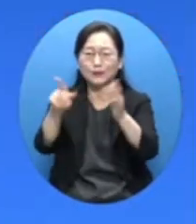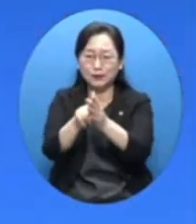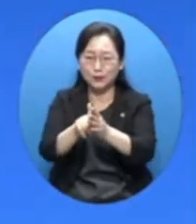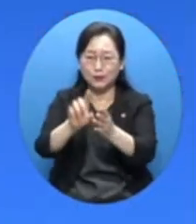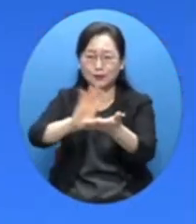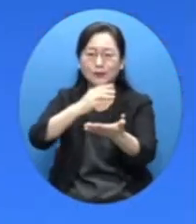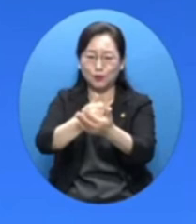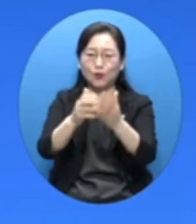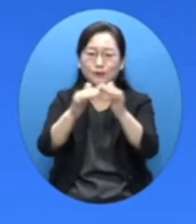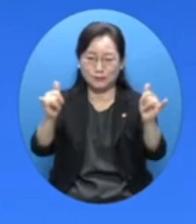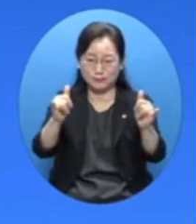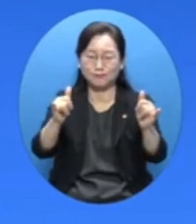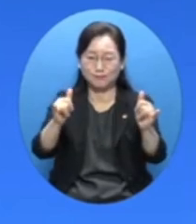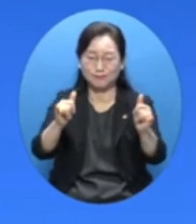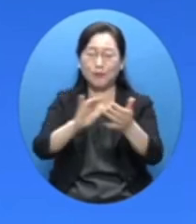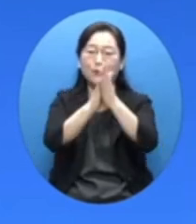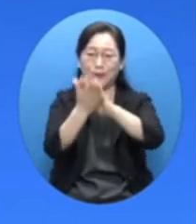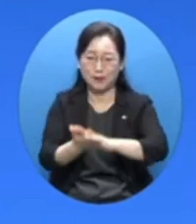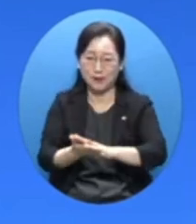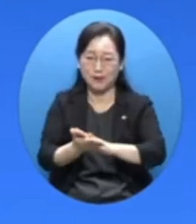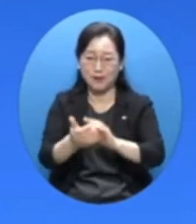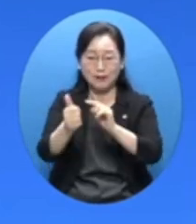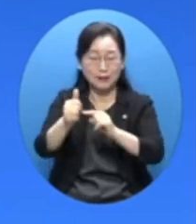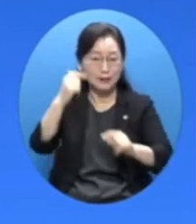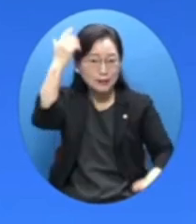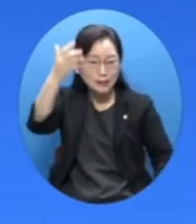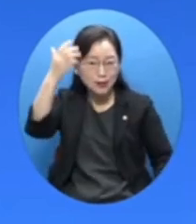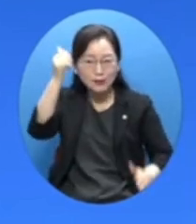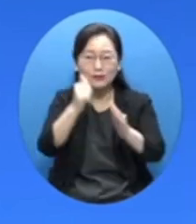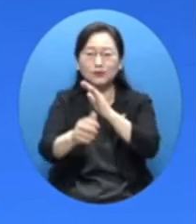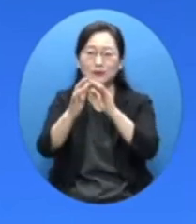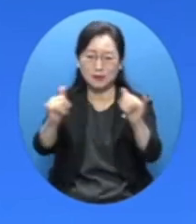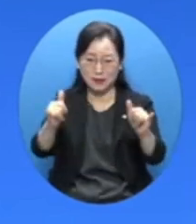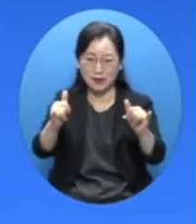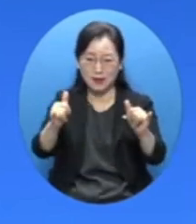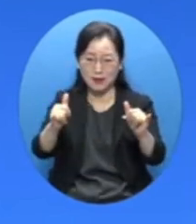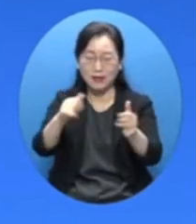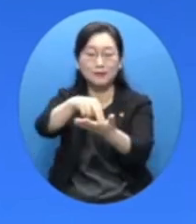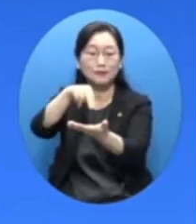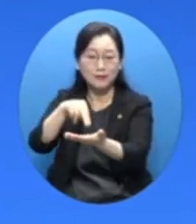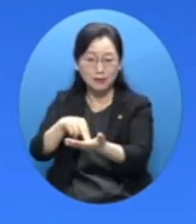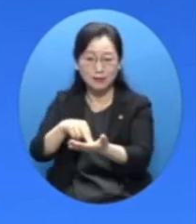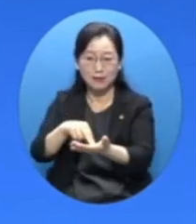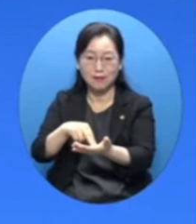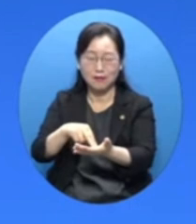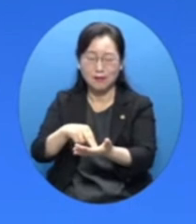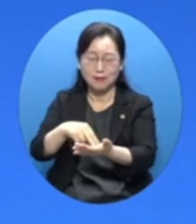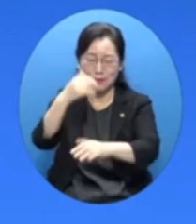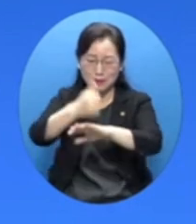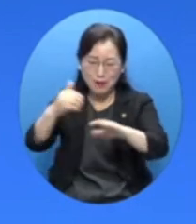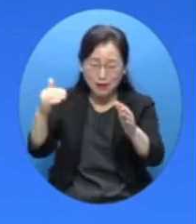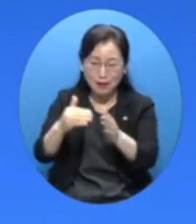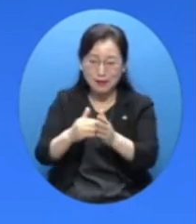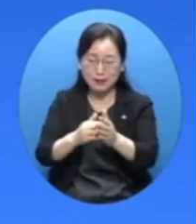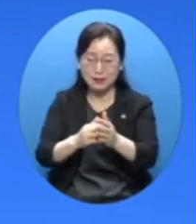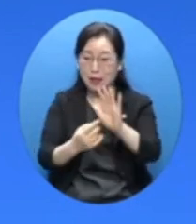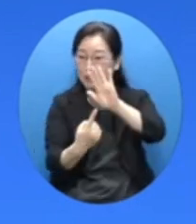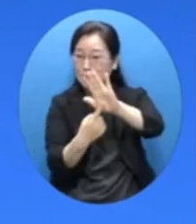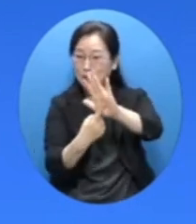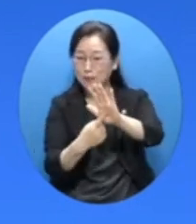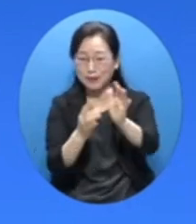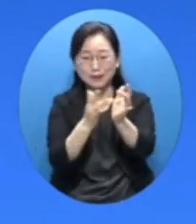그리스도인이 됐습니다 그래서 그런 영적 지도자로서 마지막까지 그가 드러내놓고 예수 믿는다고